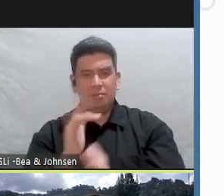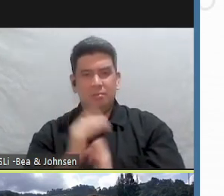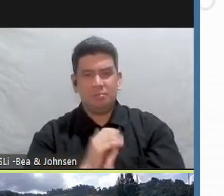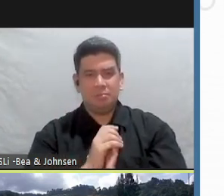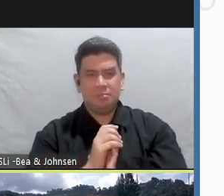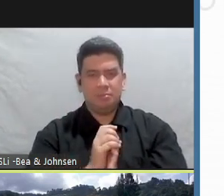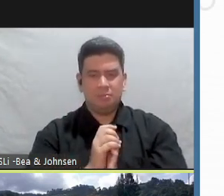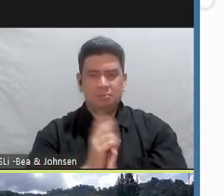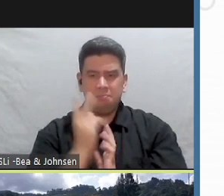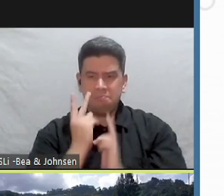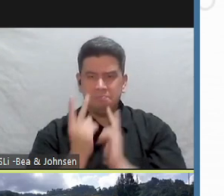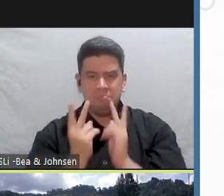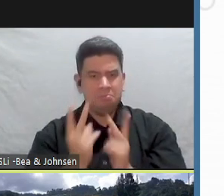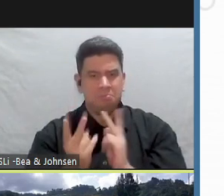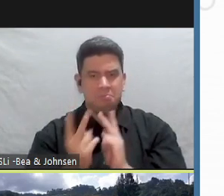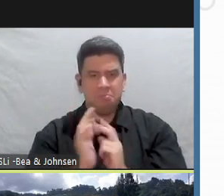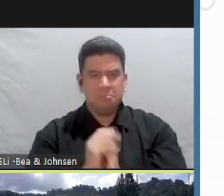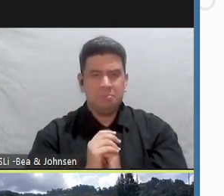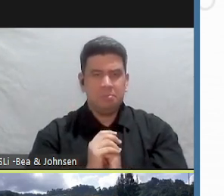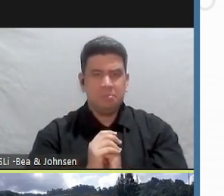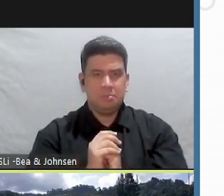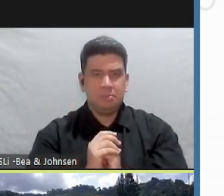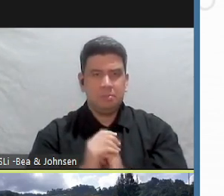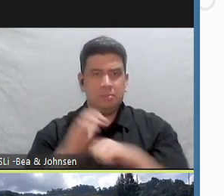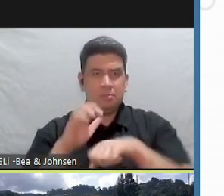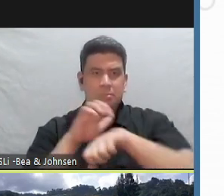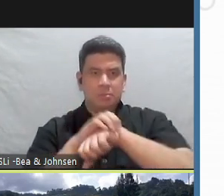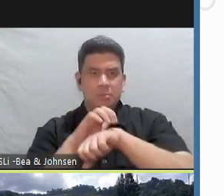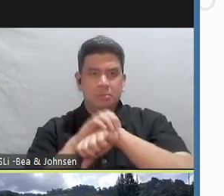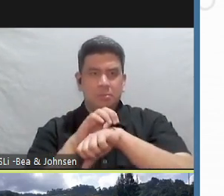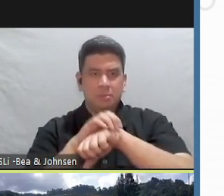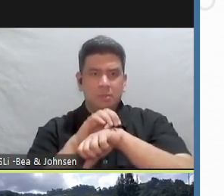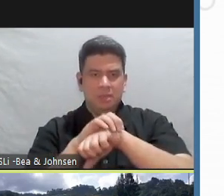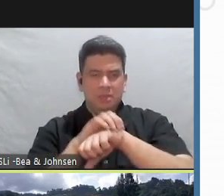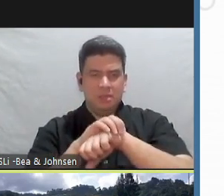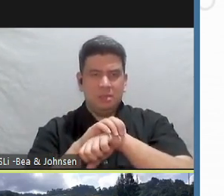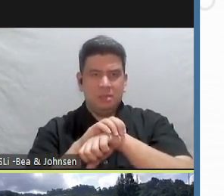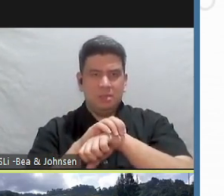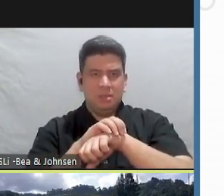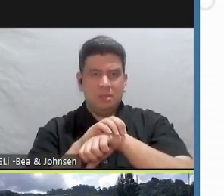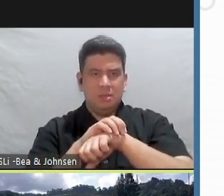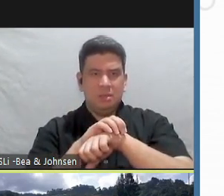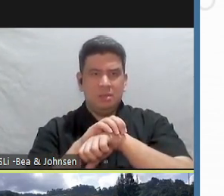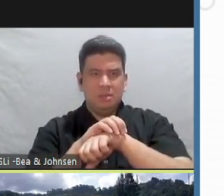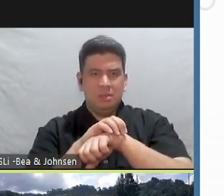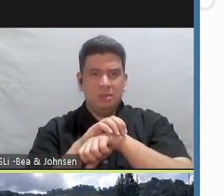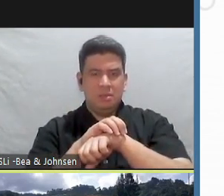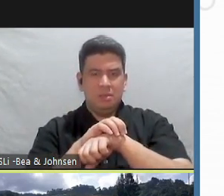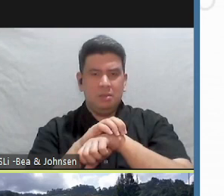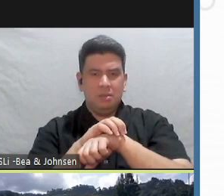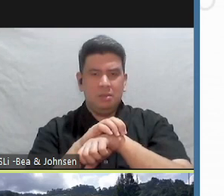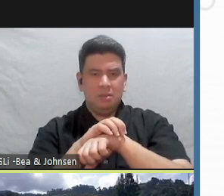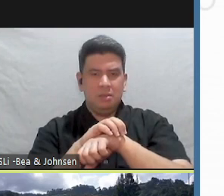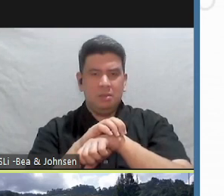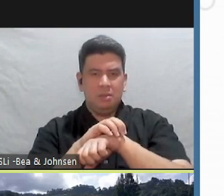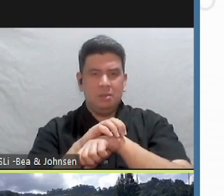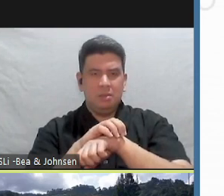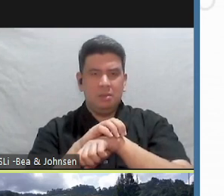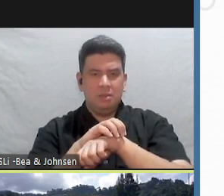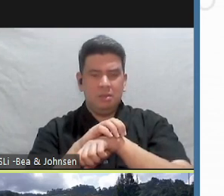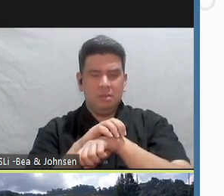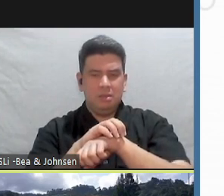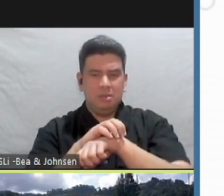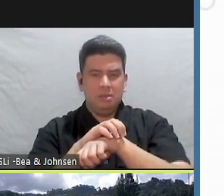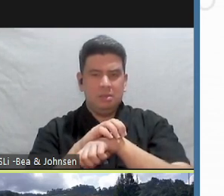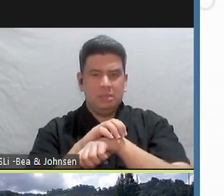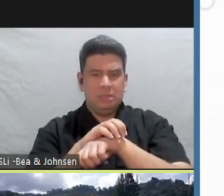nila na ang paggamit ng English ang siyang dahilan kung bakit nahuhuli ang mga Pilipino compared sa ibang bansa, ano, yung